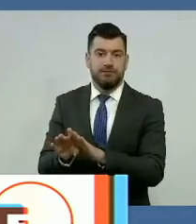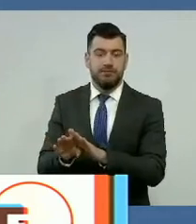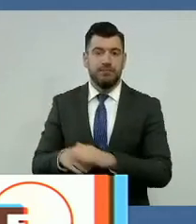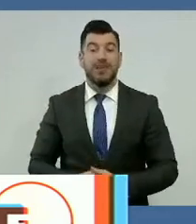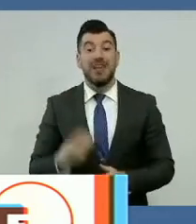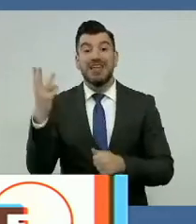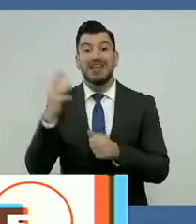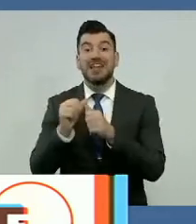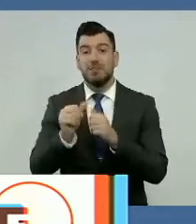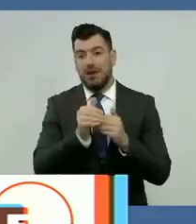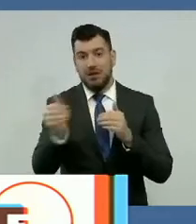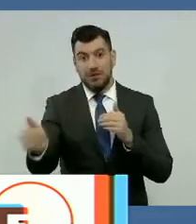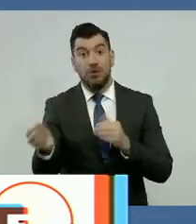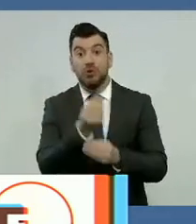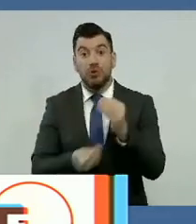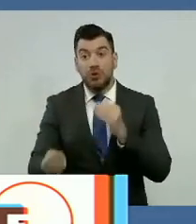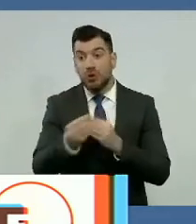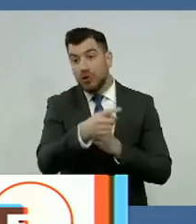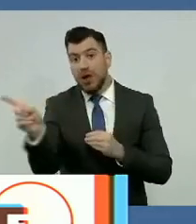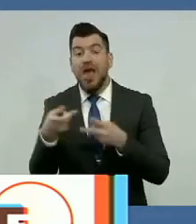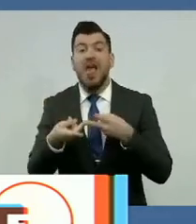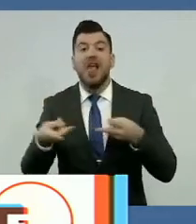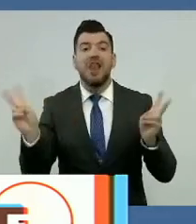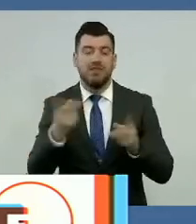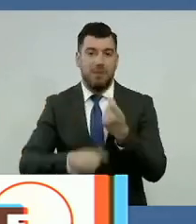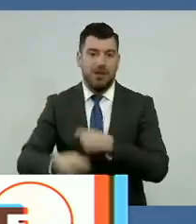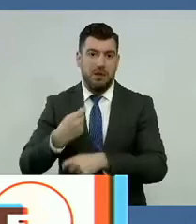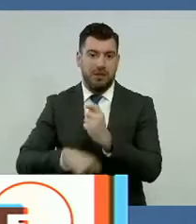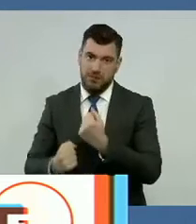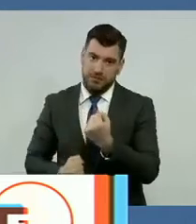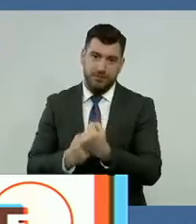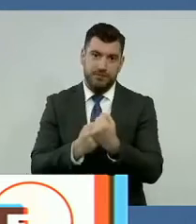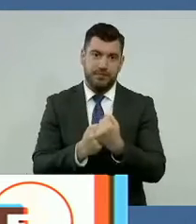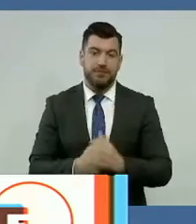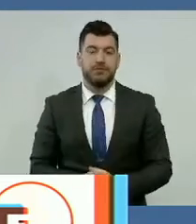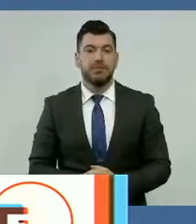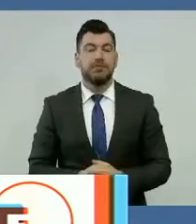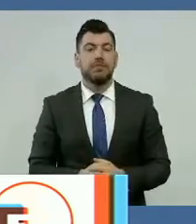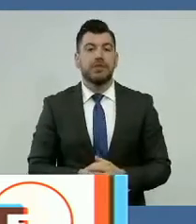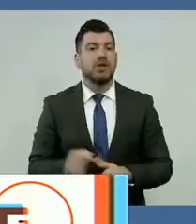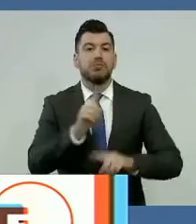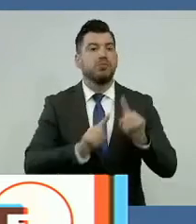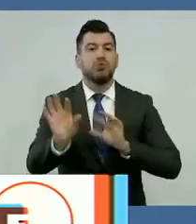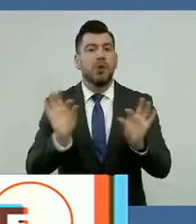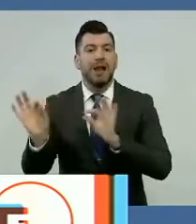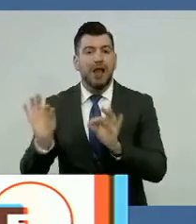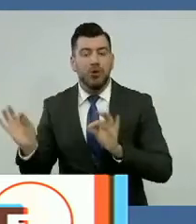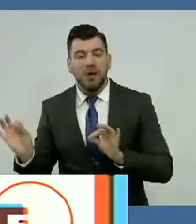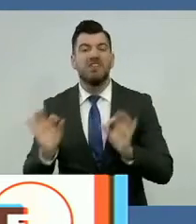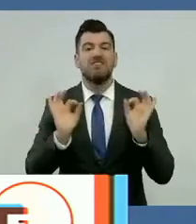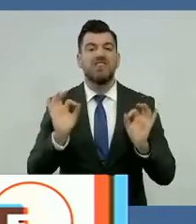συμπεριλαμβανομένων των ελεύθερων επαγγελματιών. Επιλέξιμα είναι φυσικά πρόσωπα φορολογικοί κάτοικοι